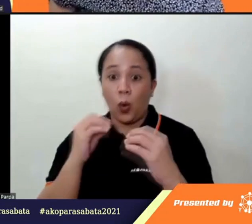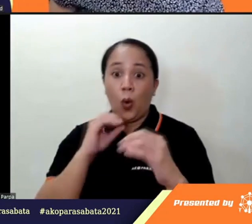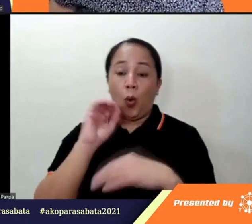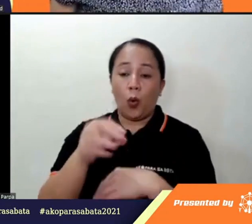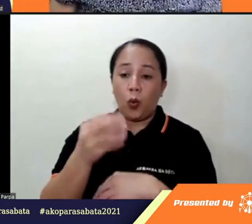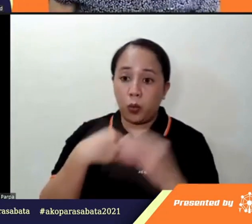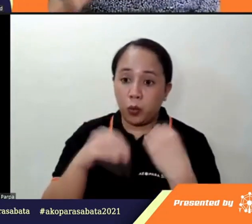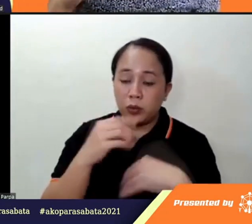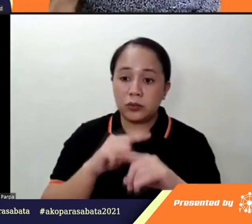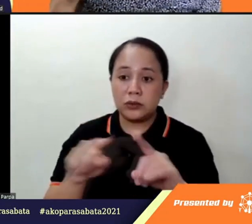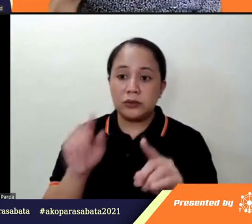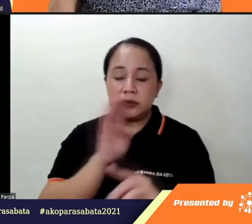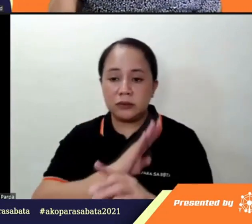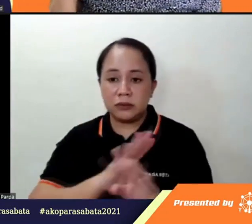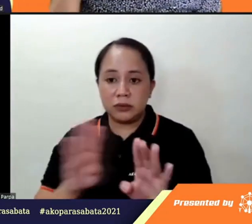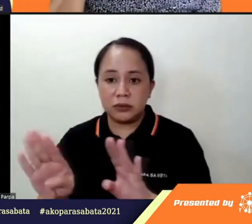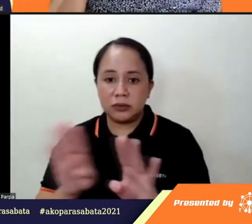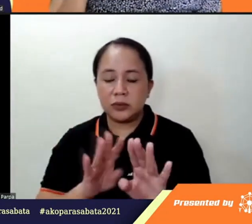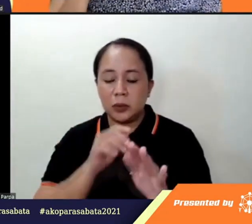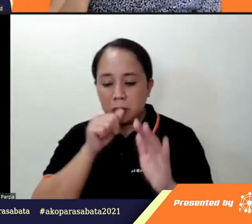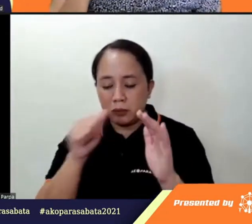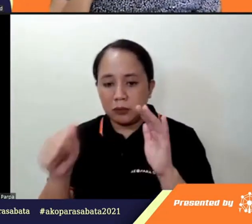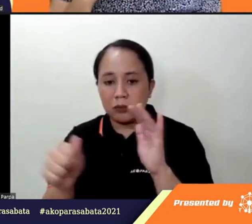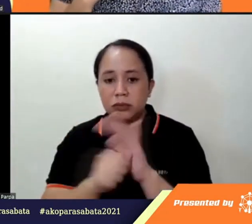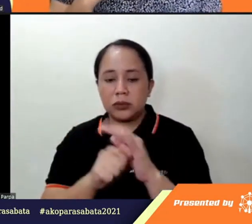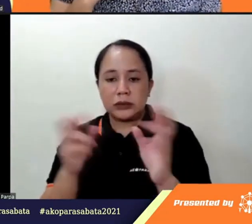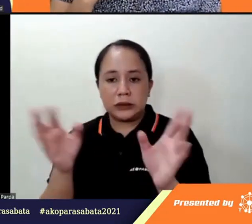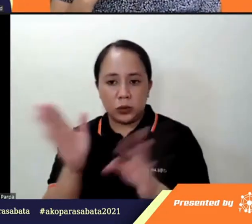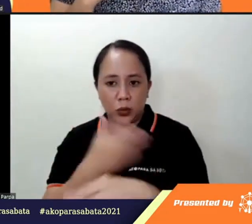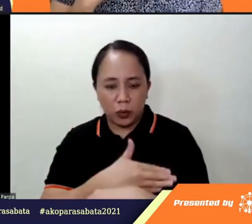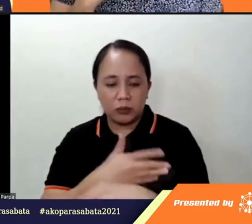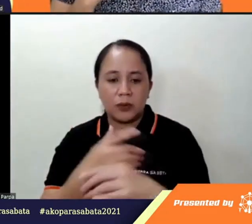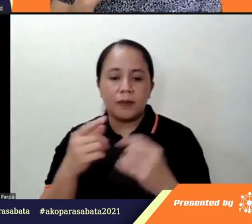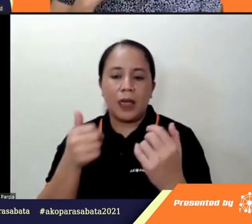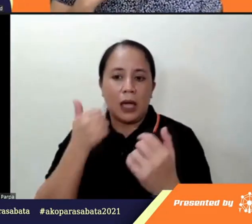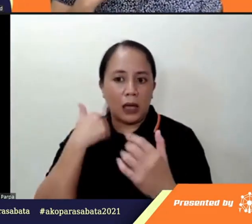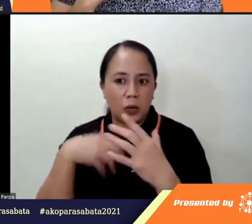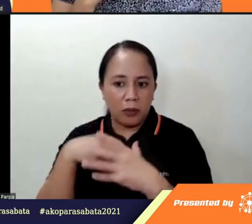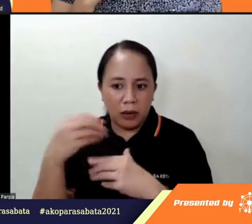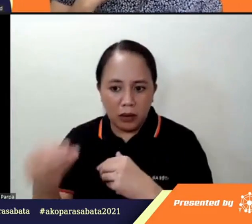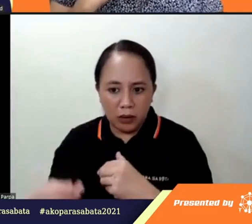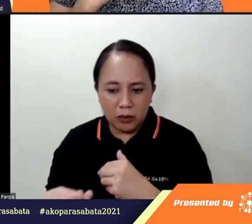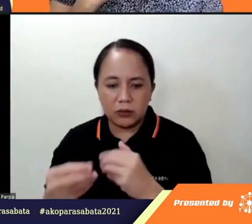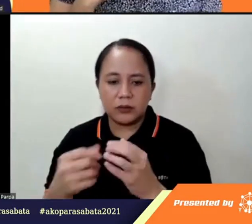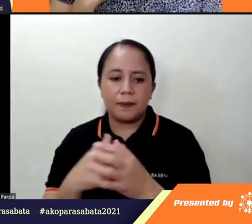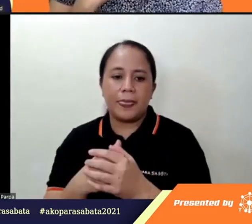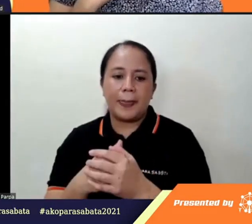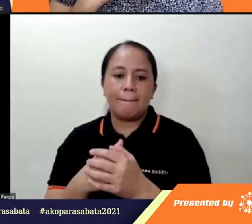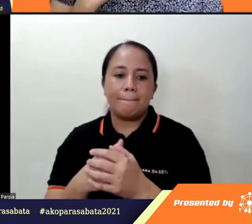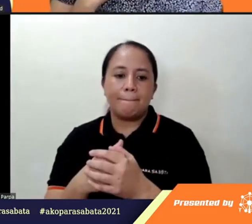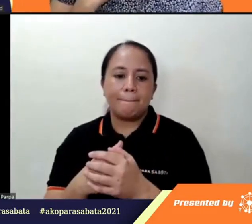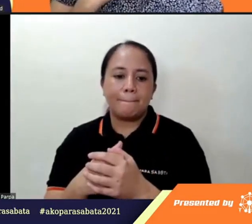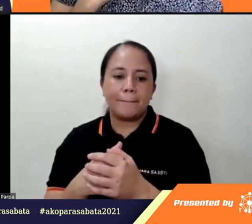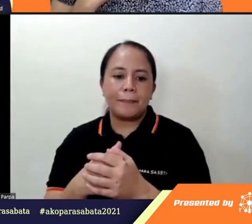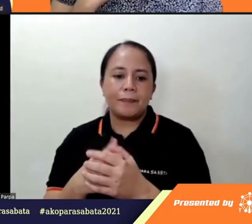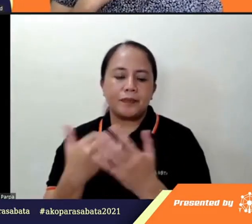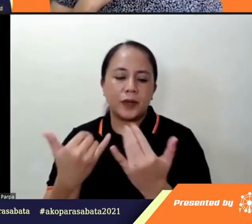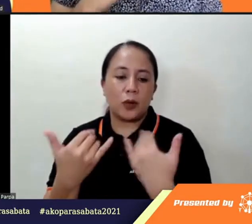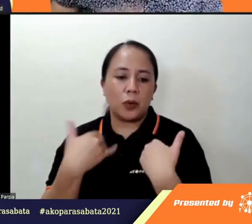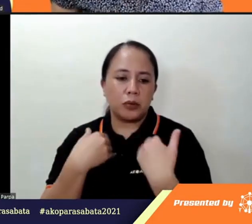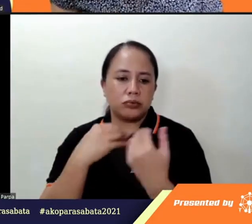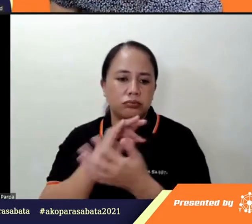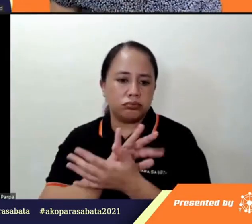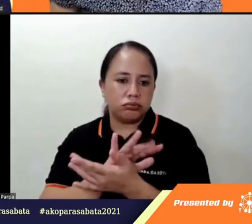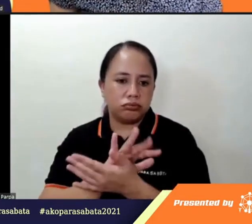na kumukulong sa room, ayaw lumabas. You know, ngayon during COVID, akala